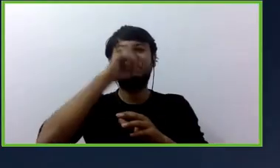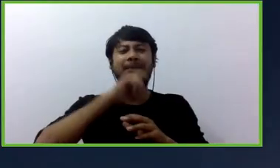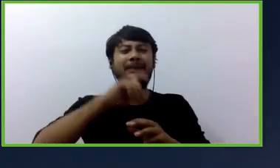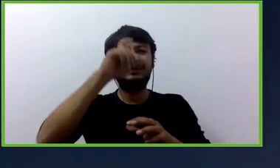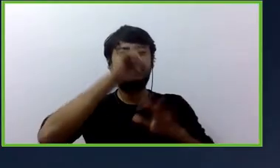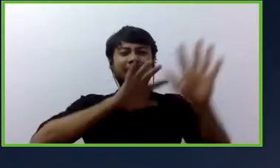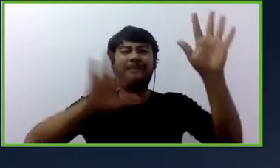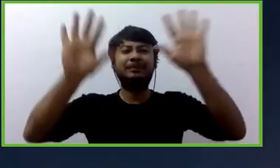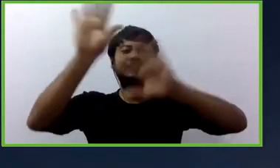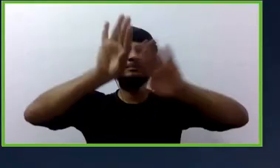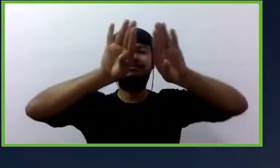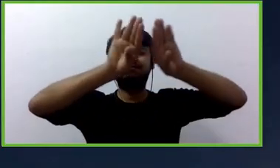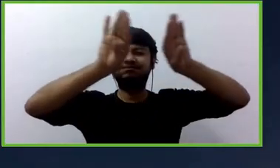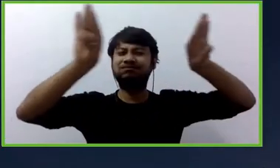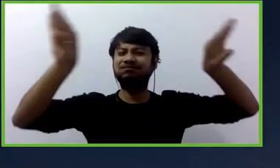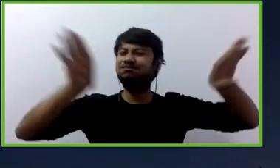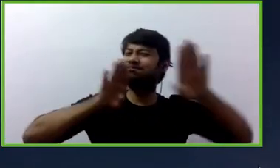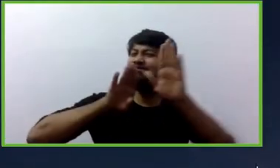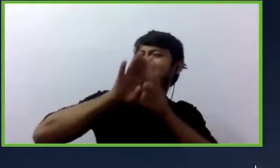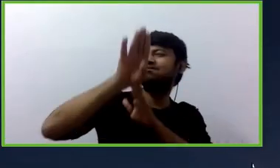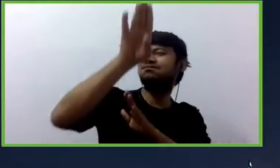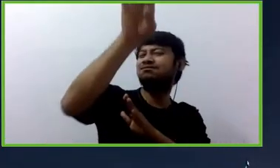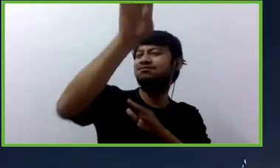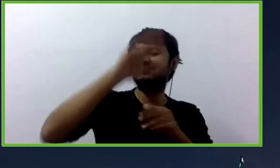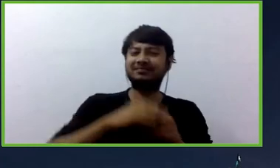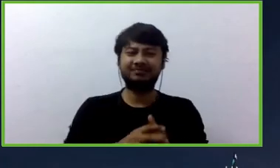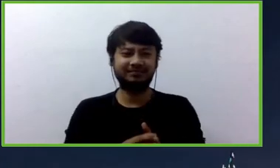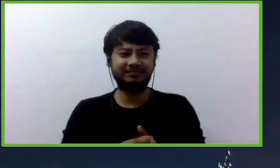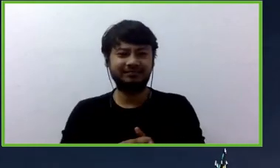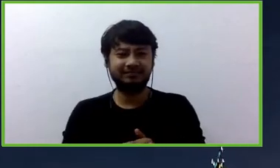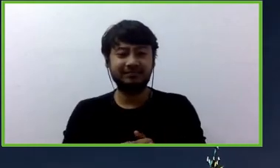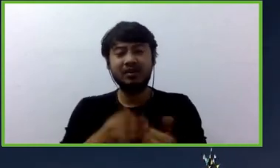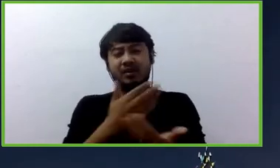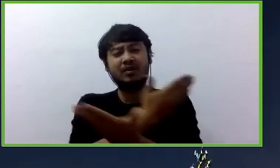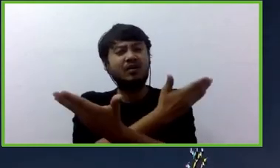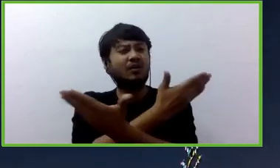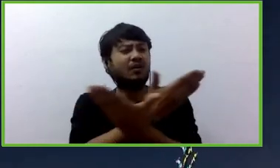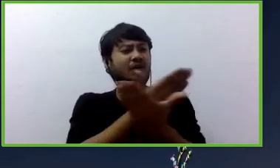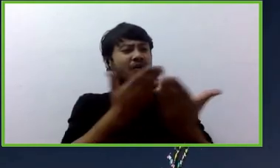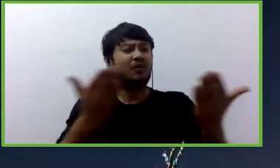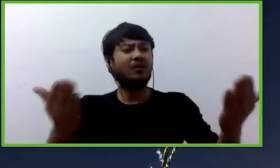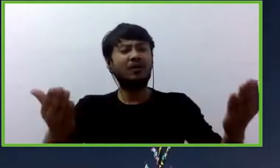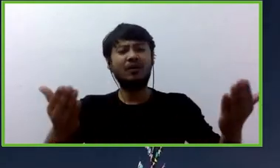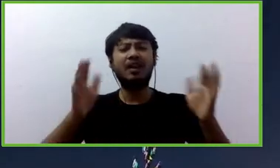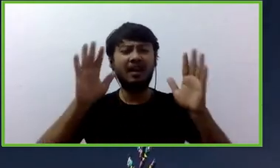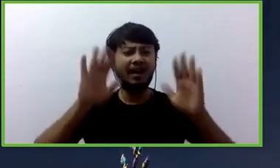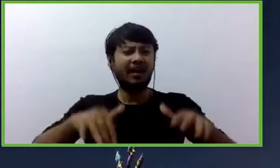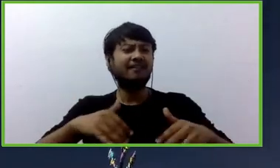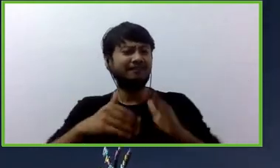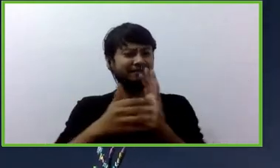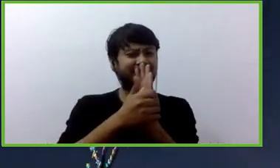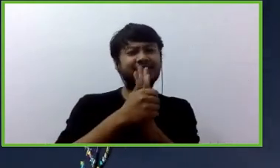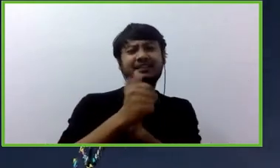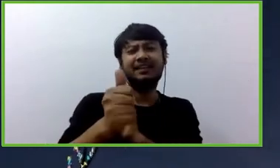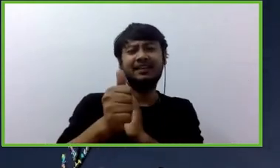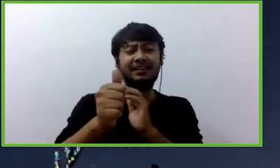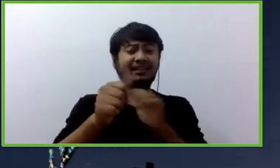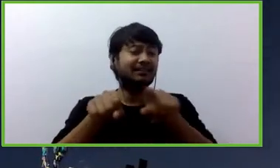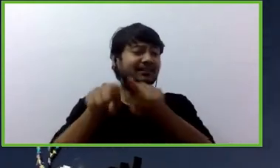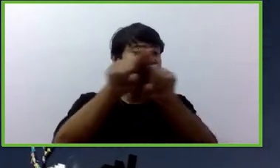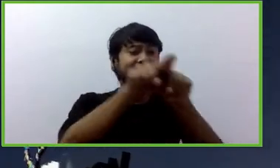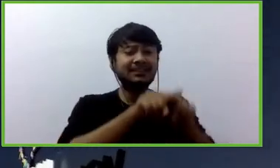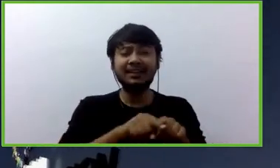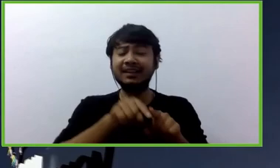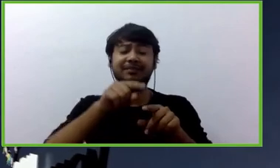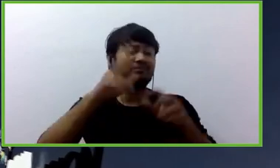आसमां के पार Everyone is blessed, each differently than the rest. But we all have the zest to live life